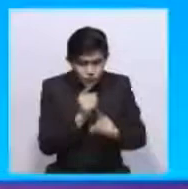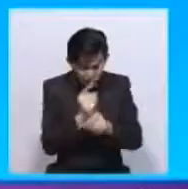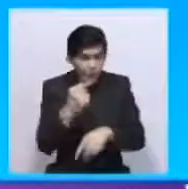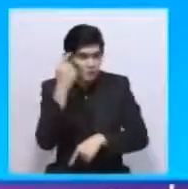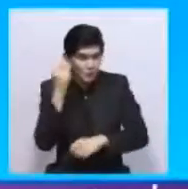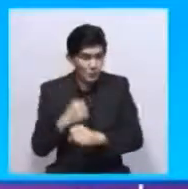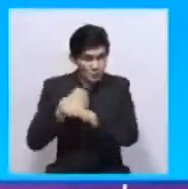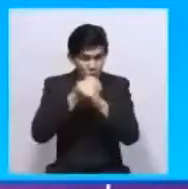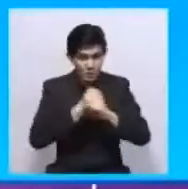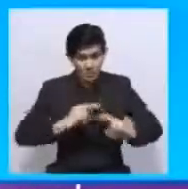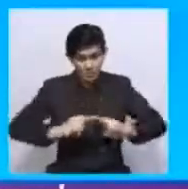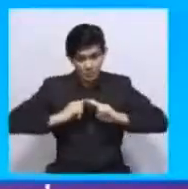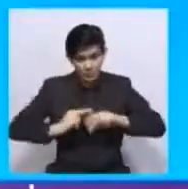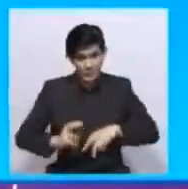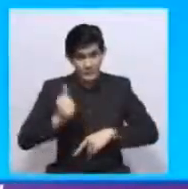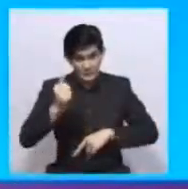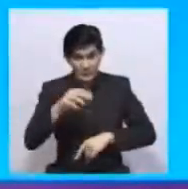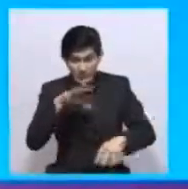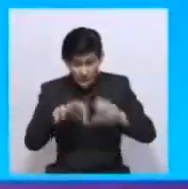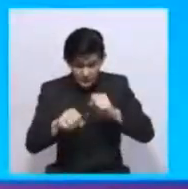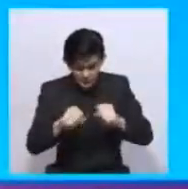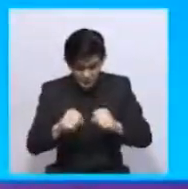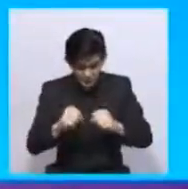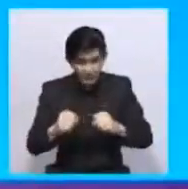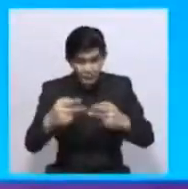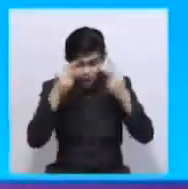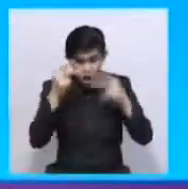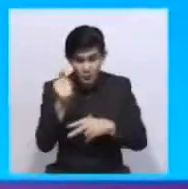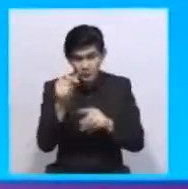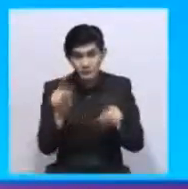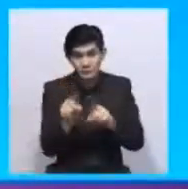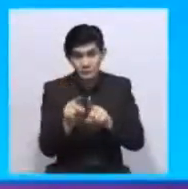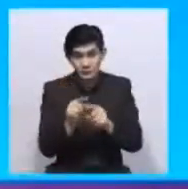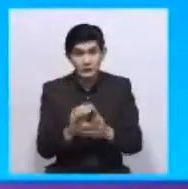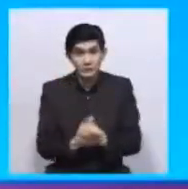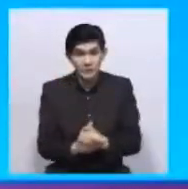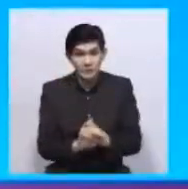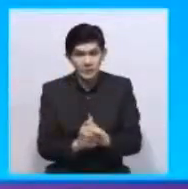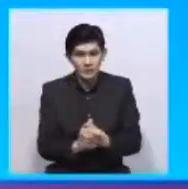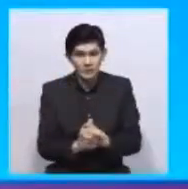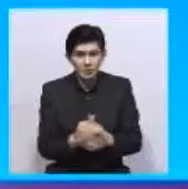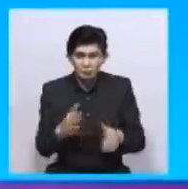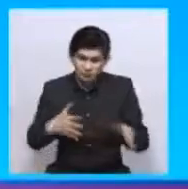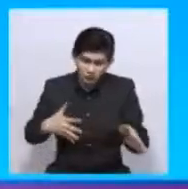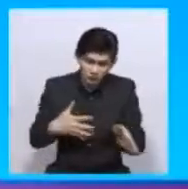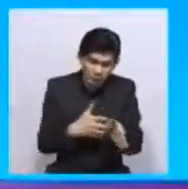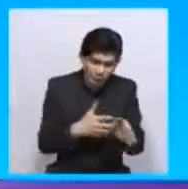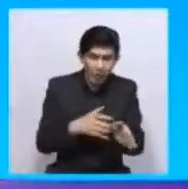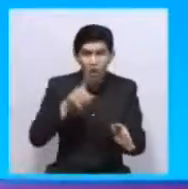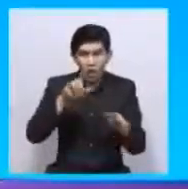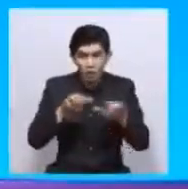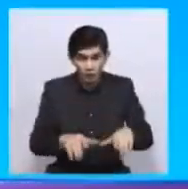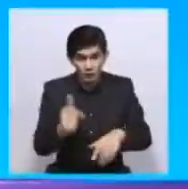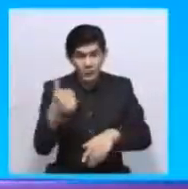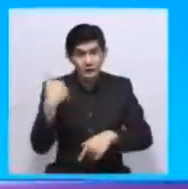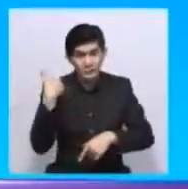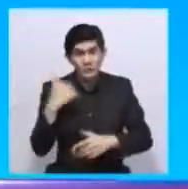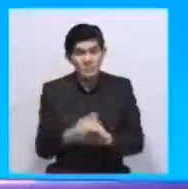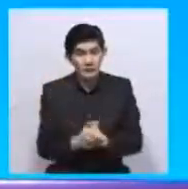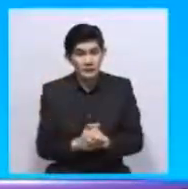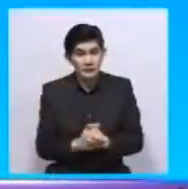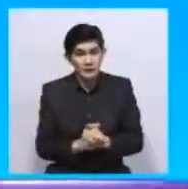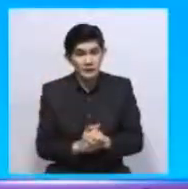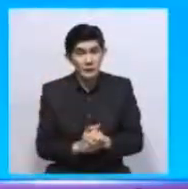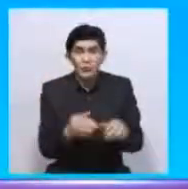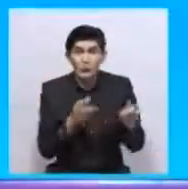คะให้สามารถป้องกันและป้องปรามอาชญากรรมของกองบังคับการตำรวจนครบาล1ลดการสูญเสียแล้วก็มีประสิทธิภาพมากยิ่งขึ้นด้วยค่ะ